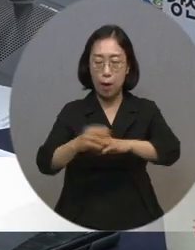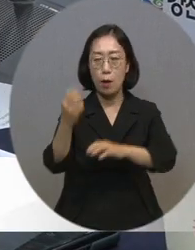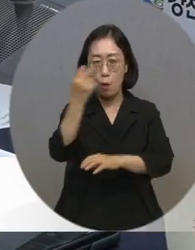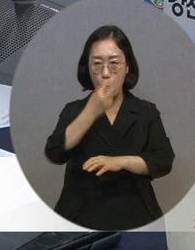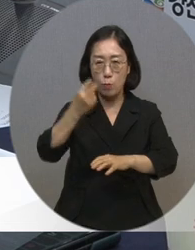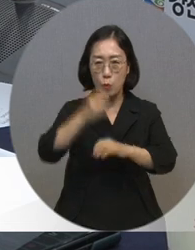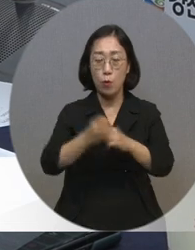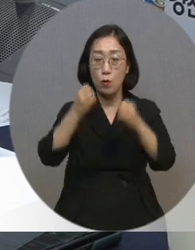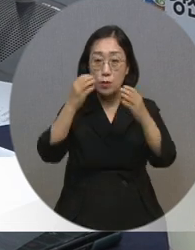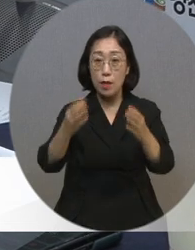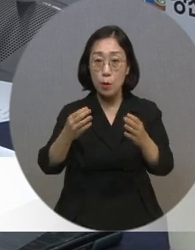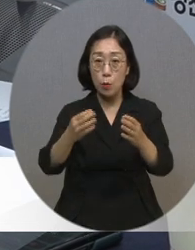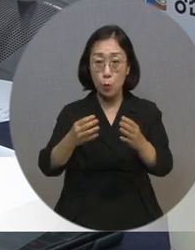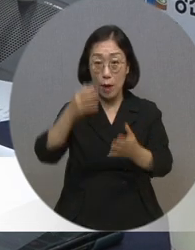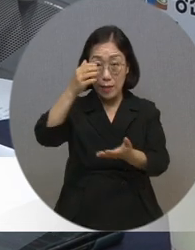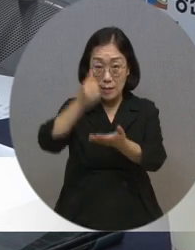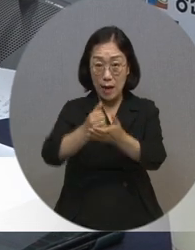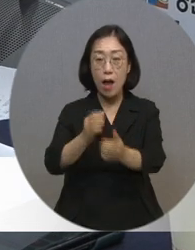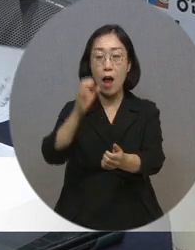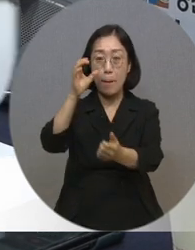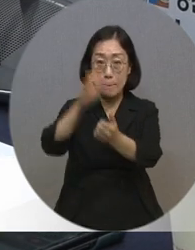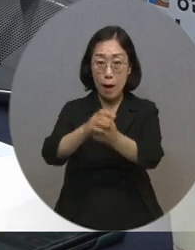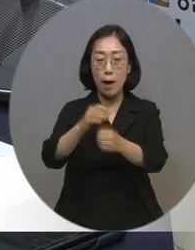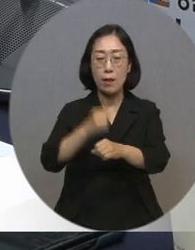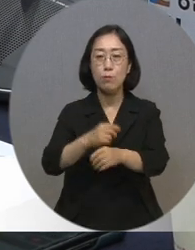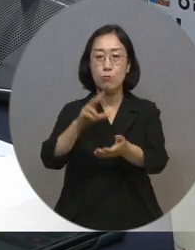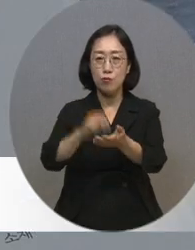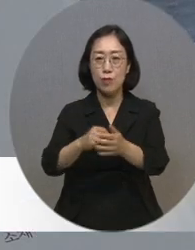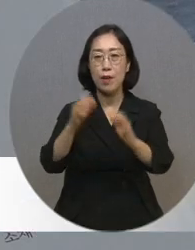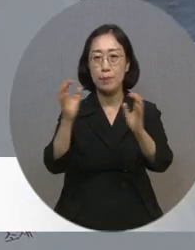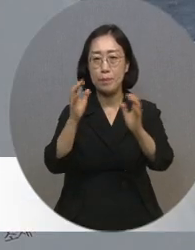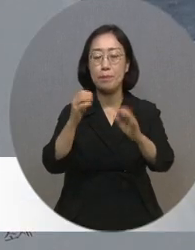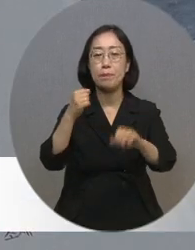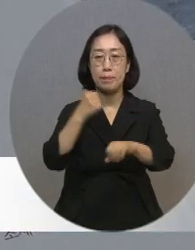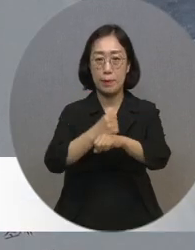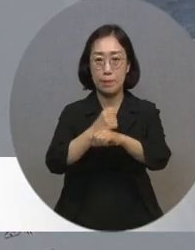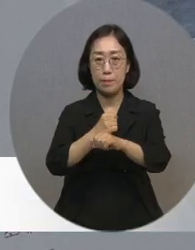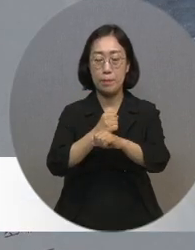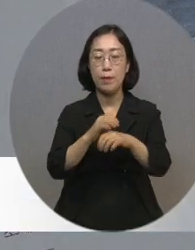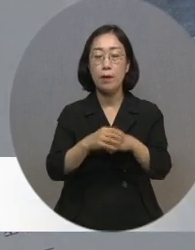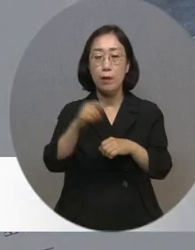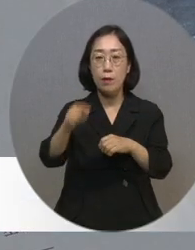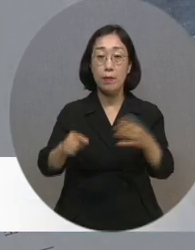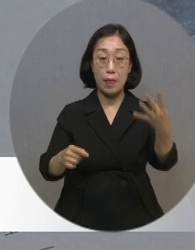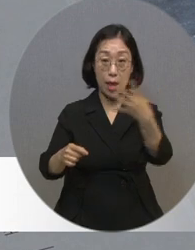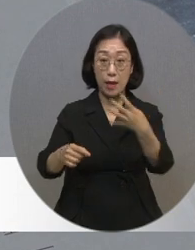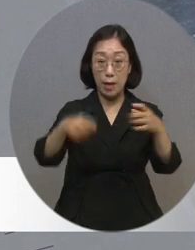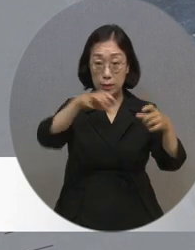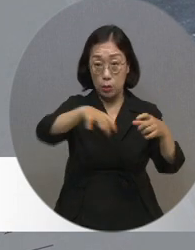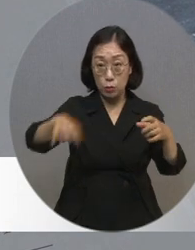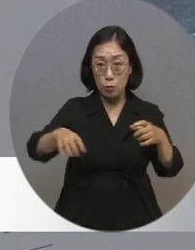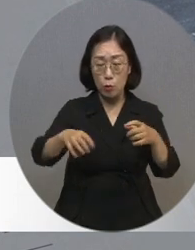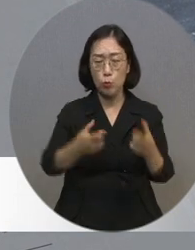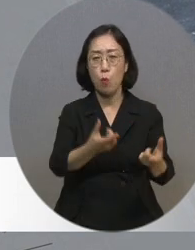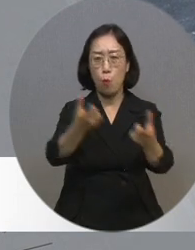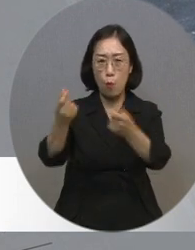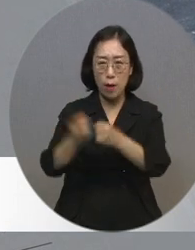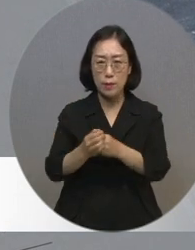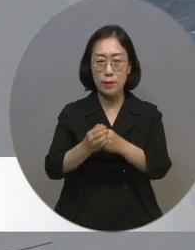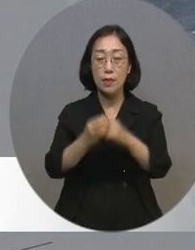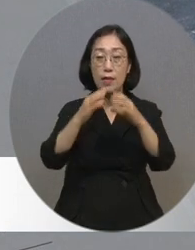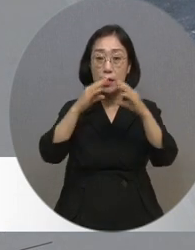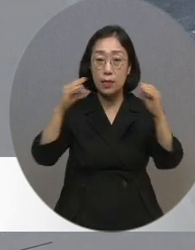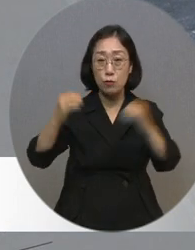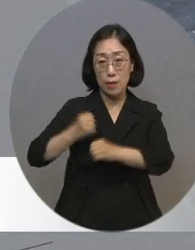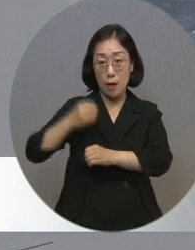새로운 협의회장 결정 등 주요 안건을 의결했습니다. 회의에서는 4개 군이 공동 추진 중인 이순신 장군